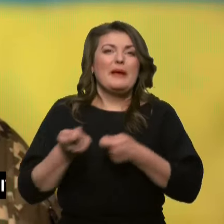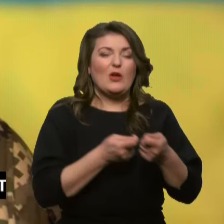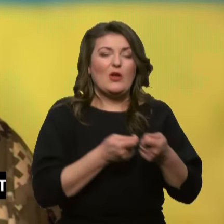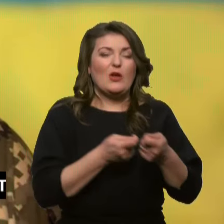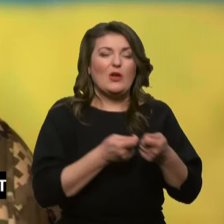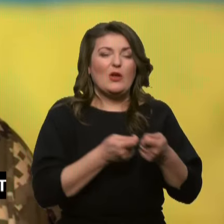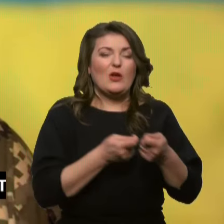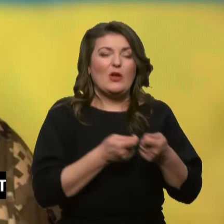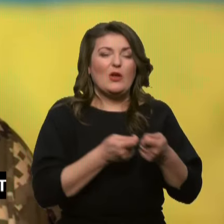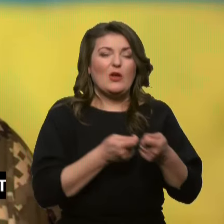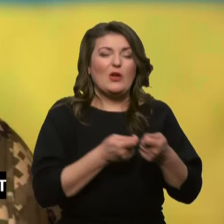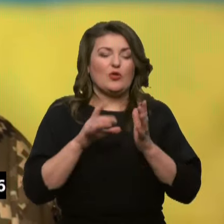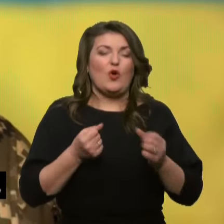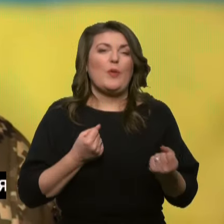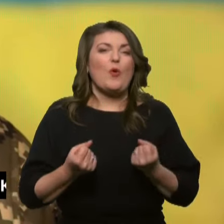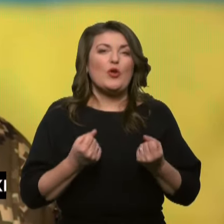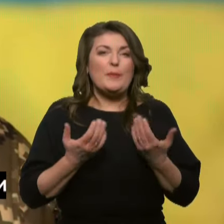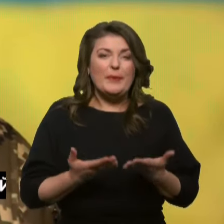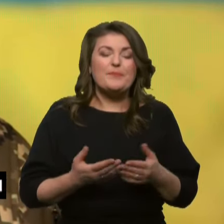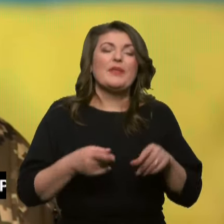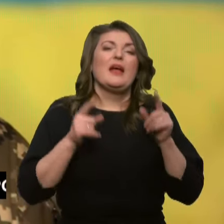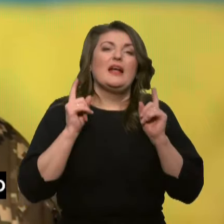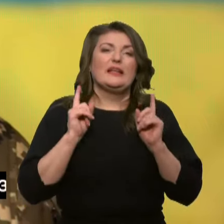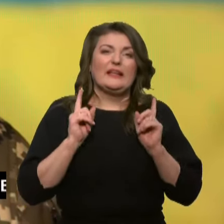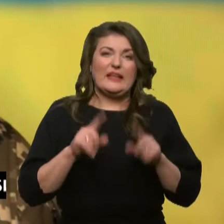засіб радіоелектронної боротьби. Ага. Також тим